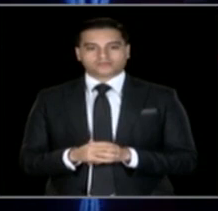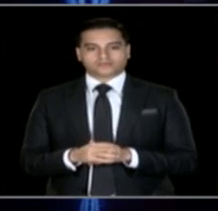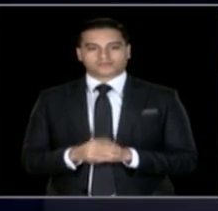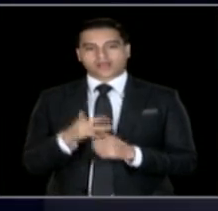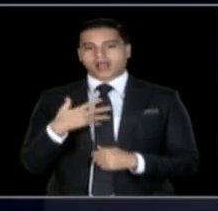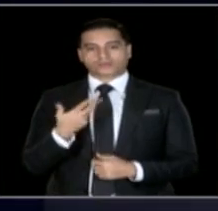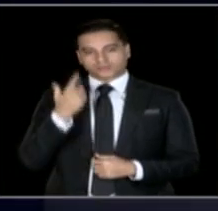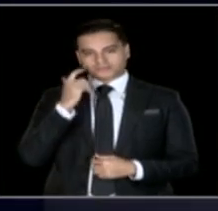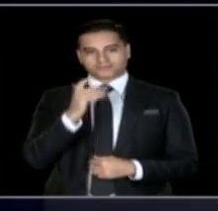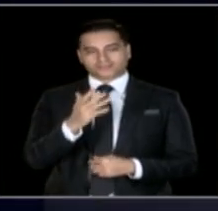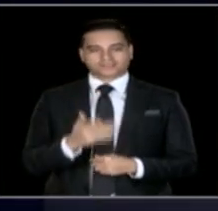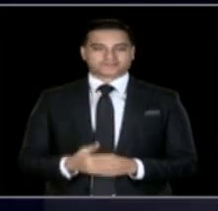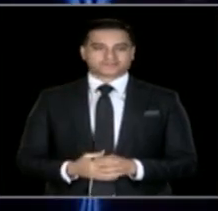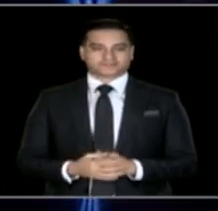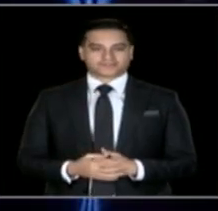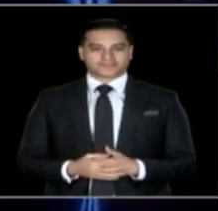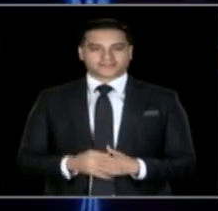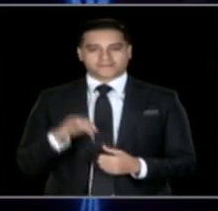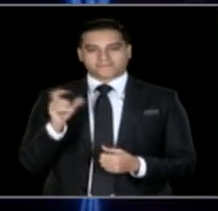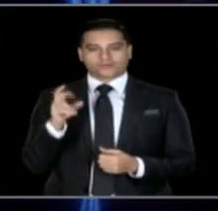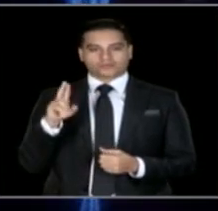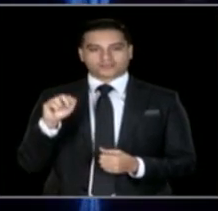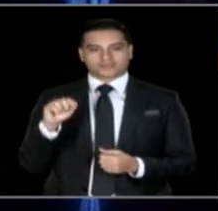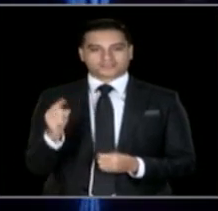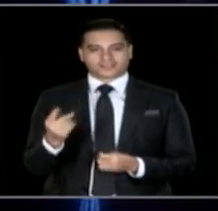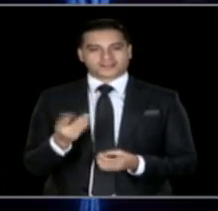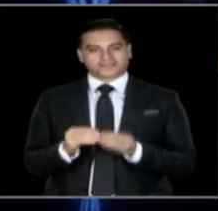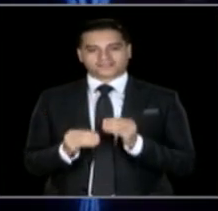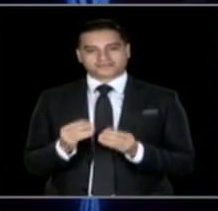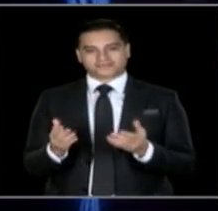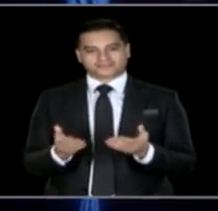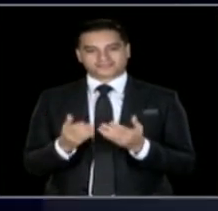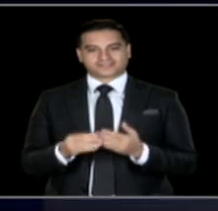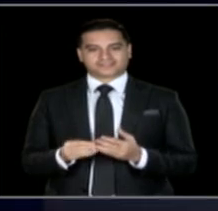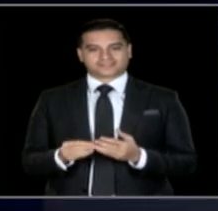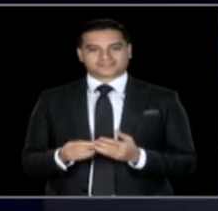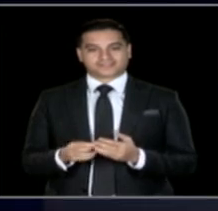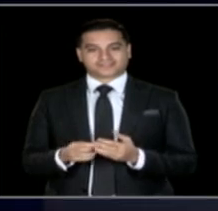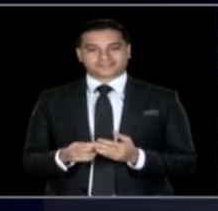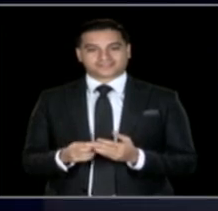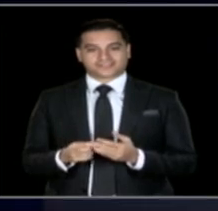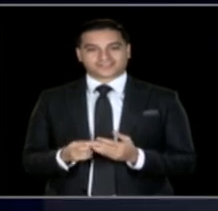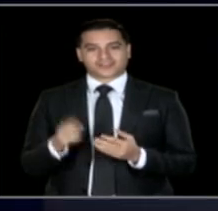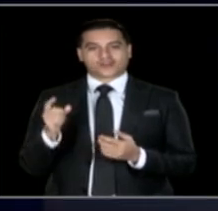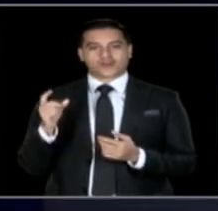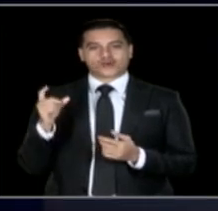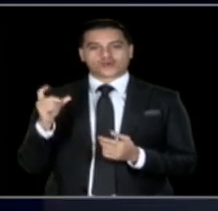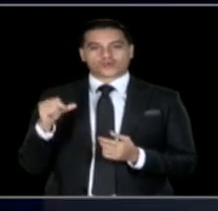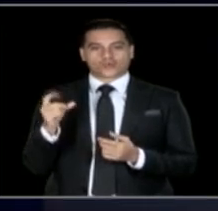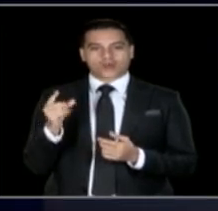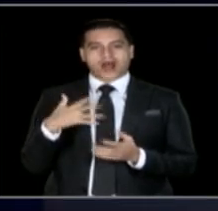بقى. هم يختاروا على رأيك يا منتصر. معلومات عامة. هي مش هتفرق في حاجة. معلومات عامة. نور الهدى عايزة معلومات